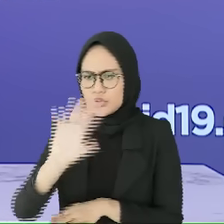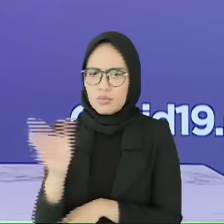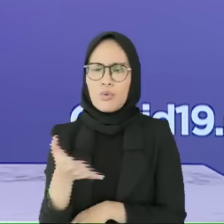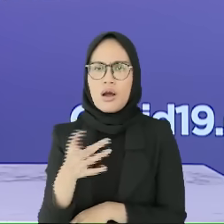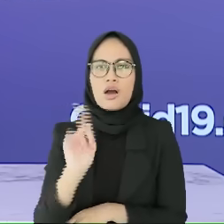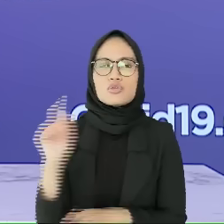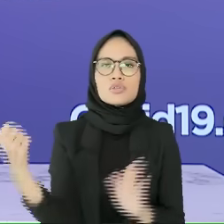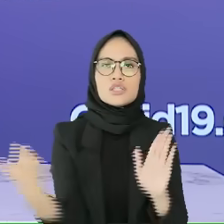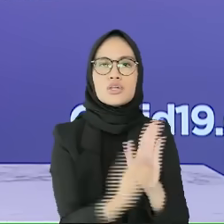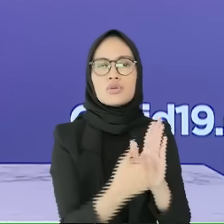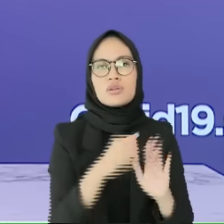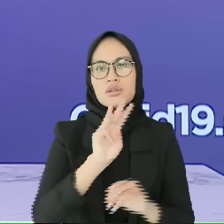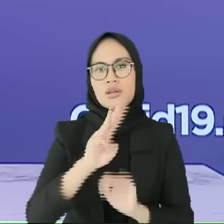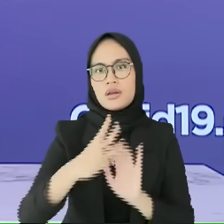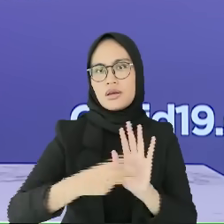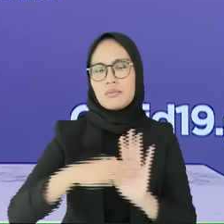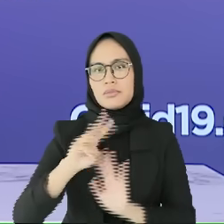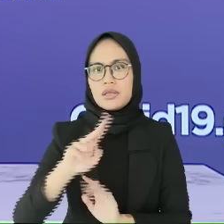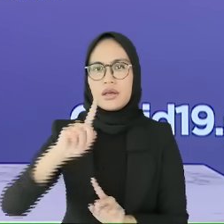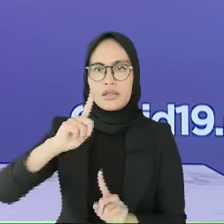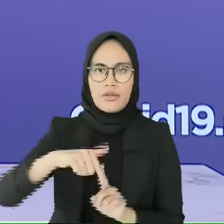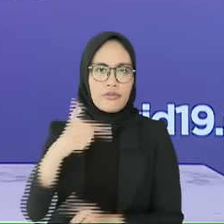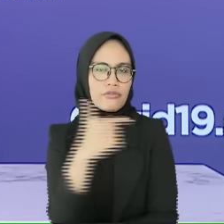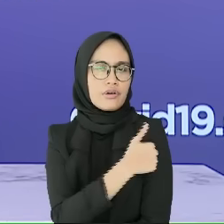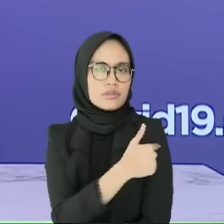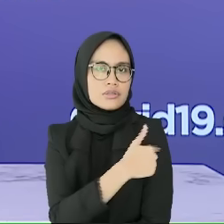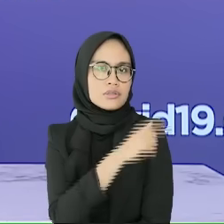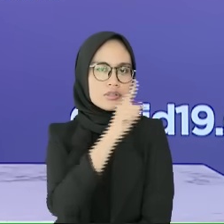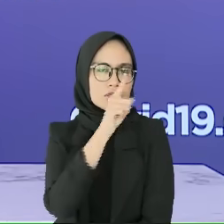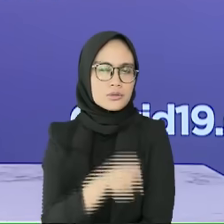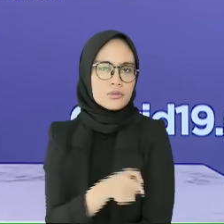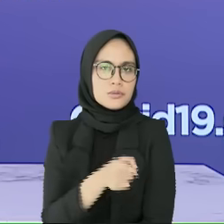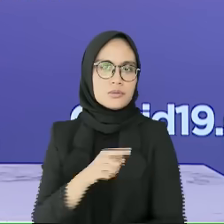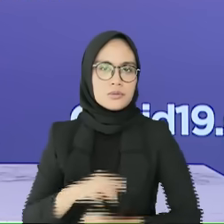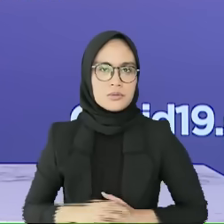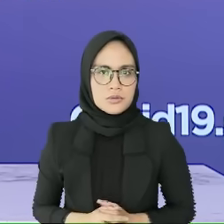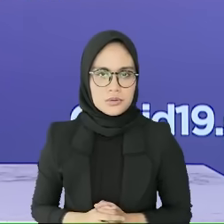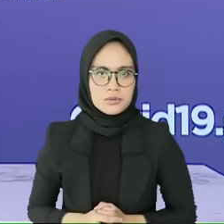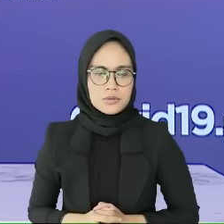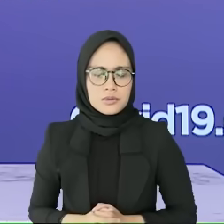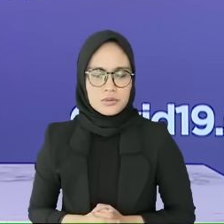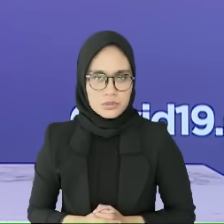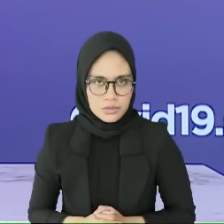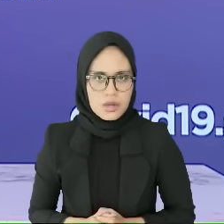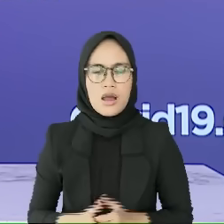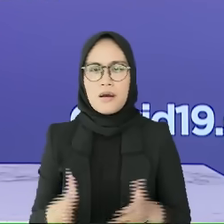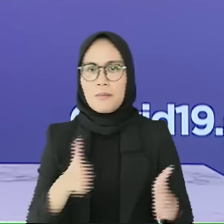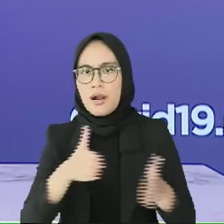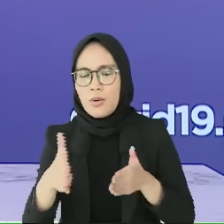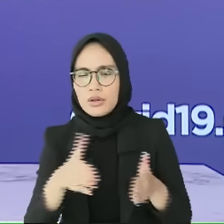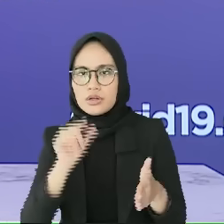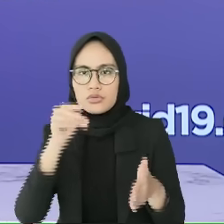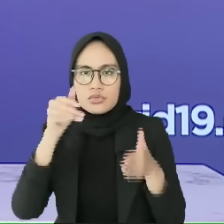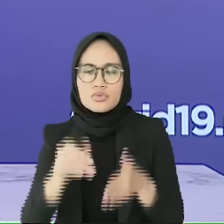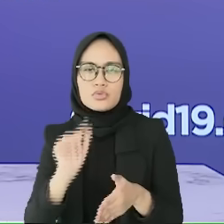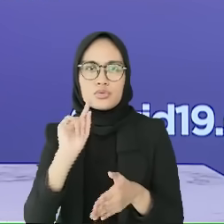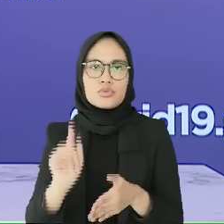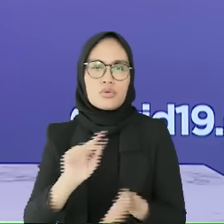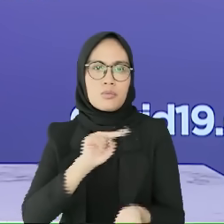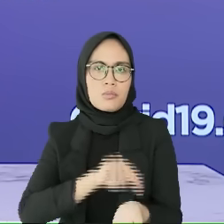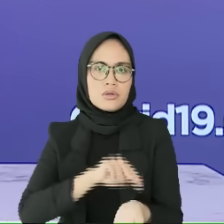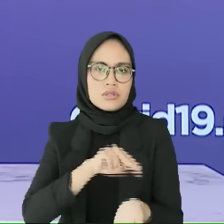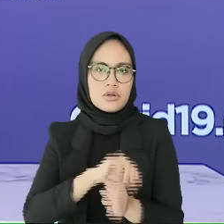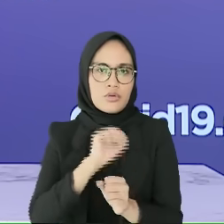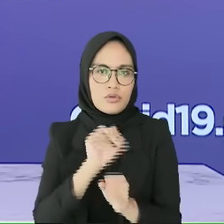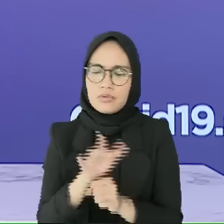dan vaksinasi di hulu penularan, sedangkan memfokuskan upaya perawatan pasien positif di hilir agar dapat menekan